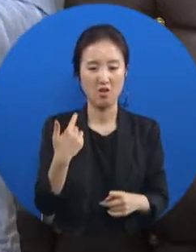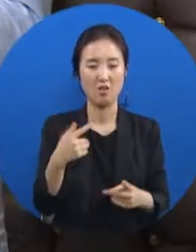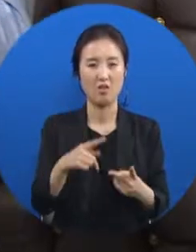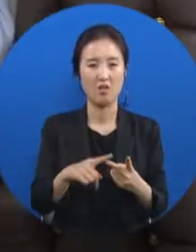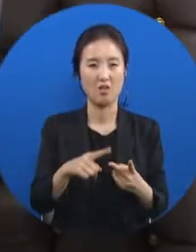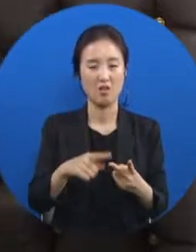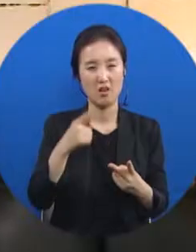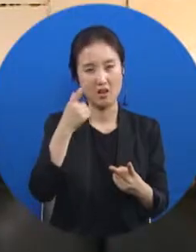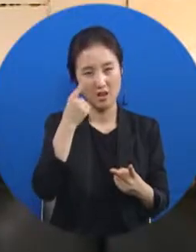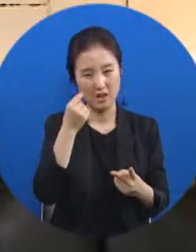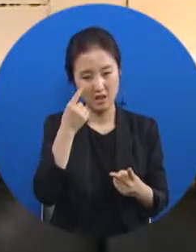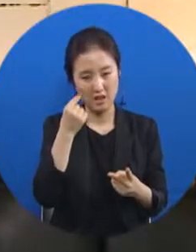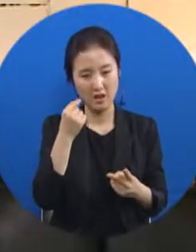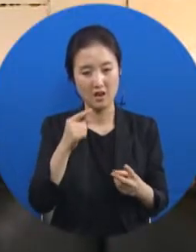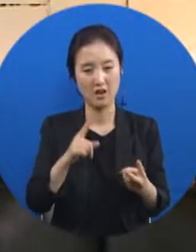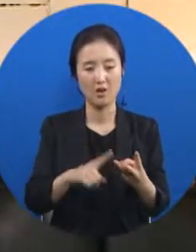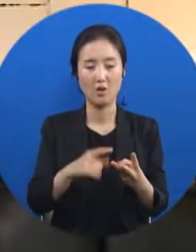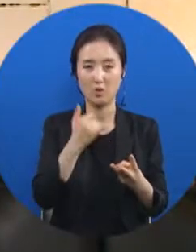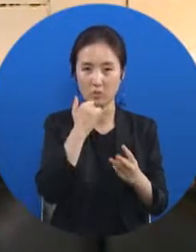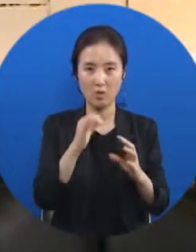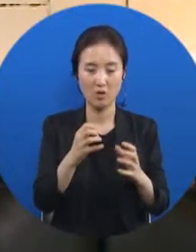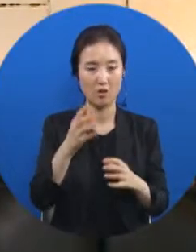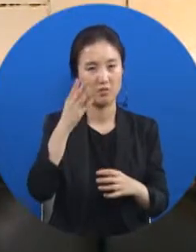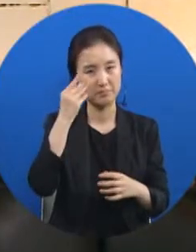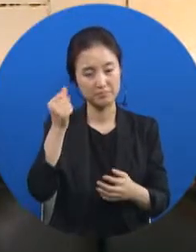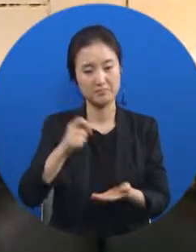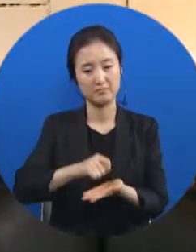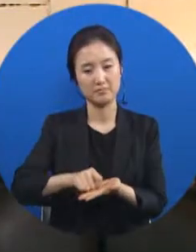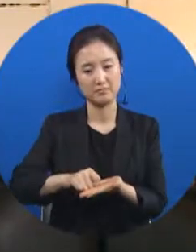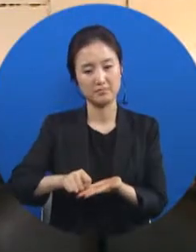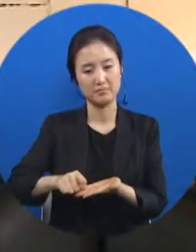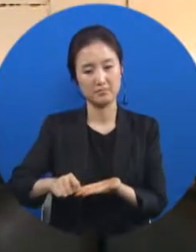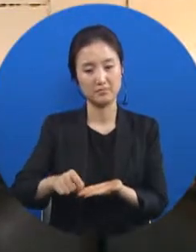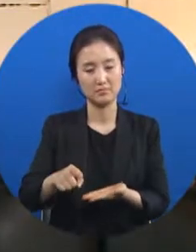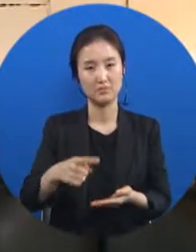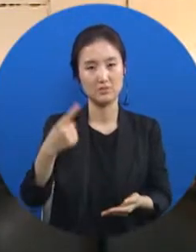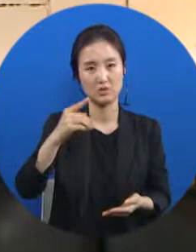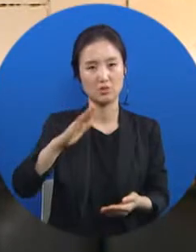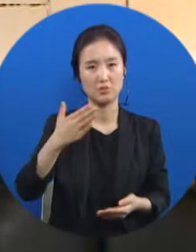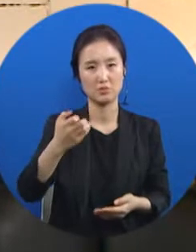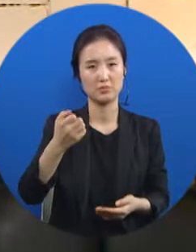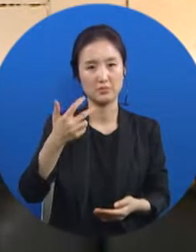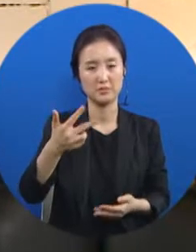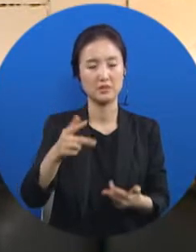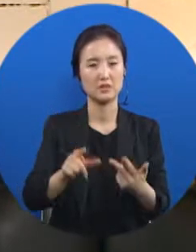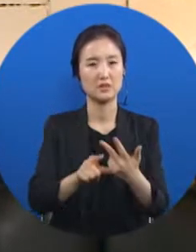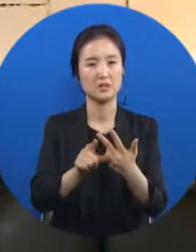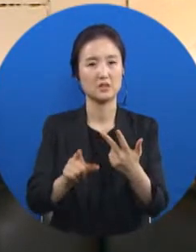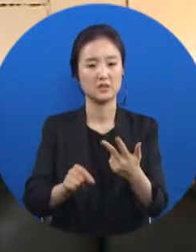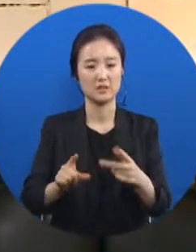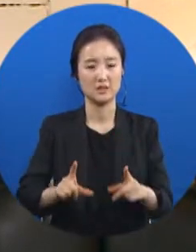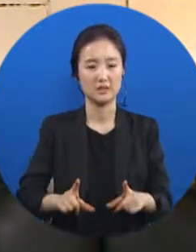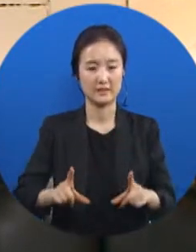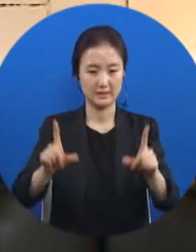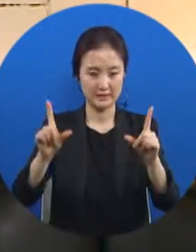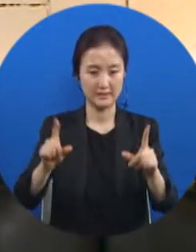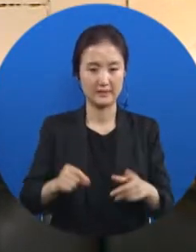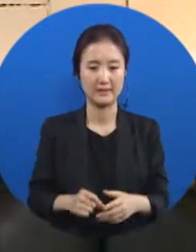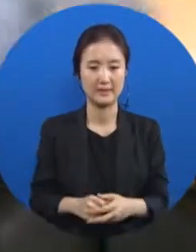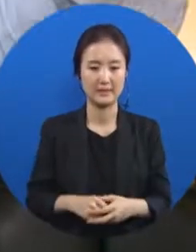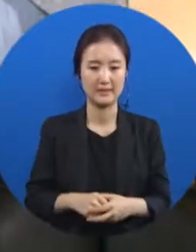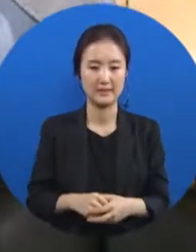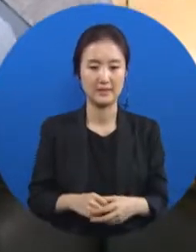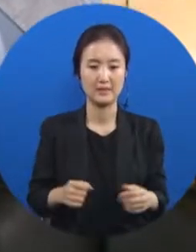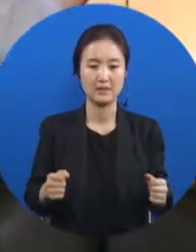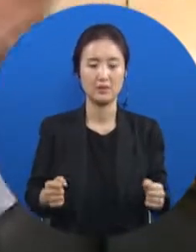못했어요. 영어, 독어, 일어, 능통. 그게 97년 7월이에요. 예. 영어, 독어, 일어, 능통. 그리고